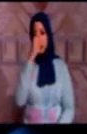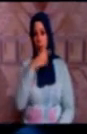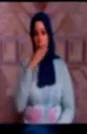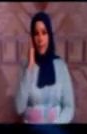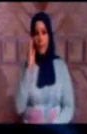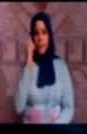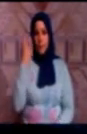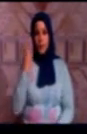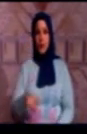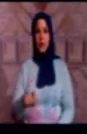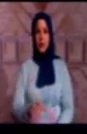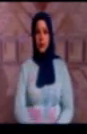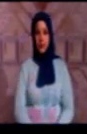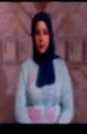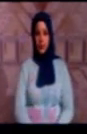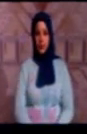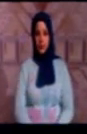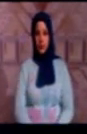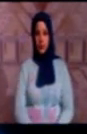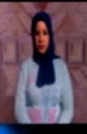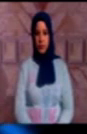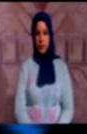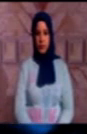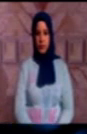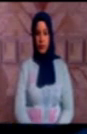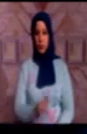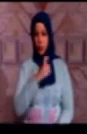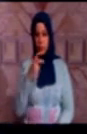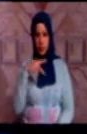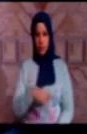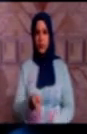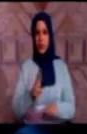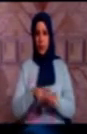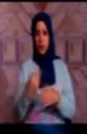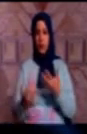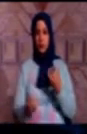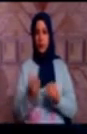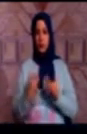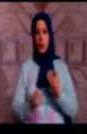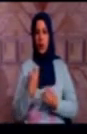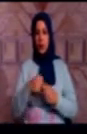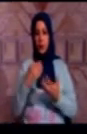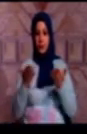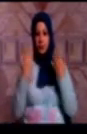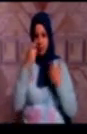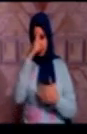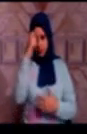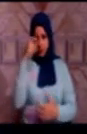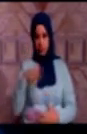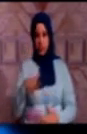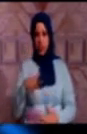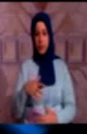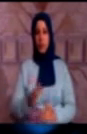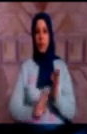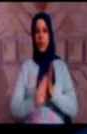يوليو هو الاصاب وكذلك يعني للاسف شهر اغسطس يعني بيقال ان هو زيه زي يعني يعتبر